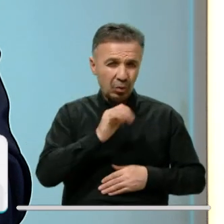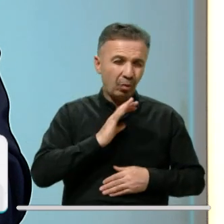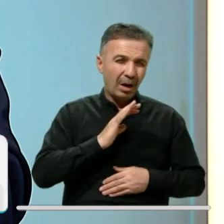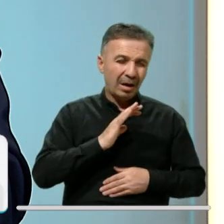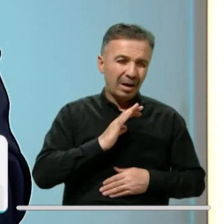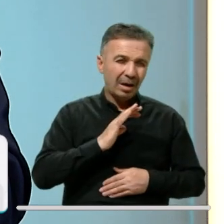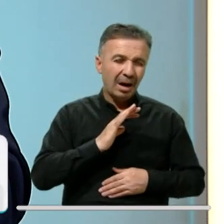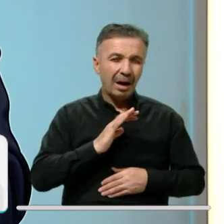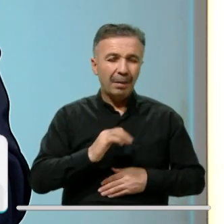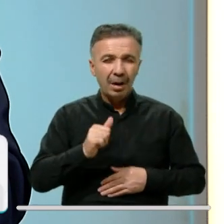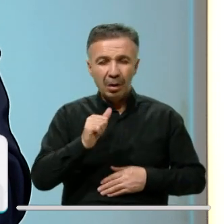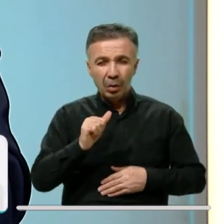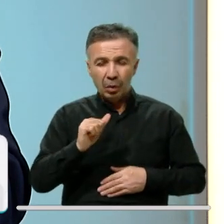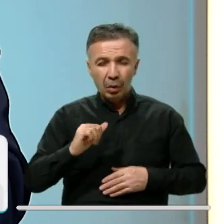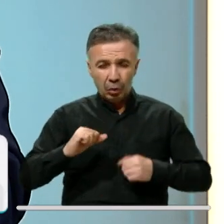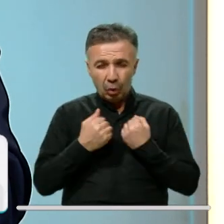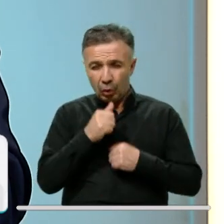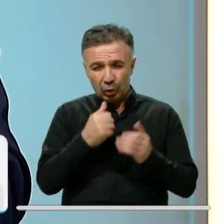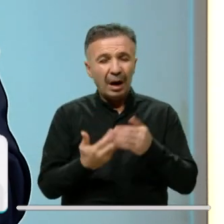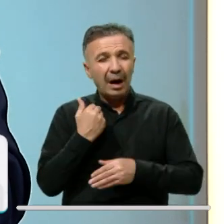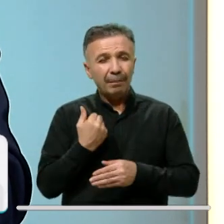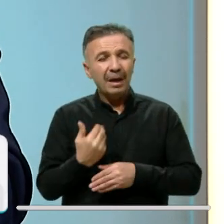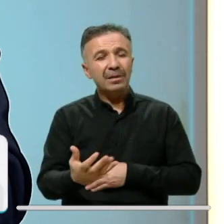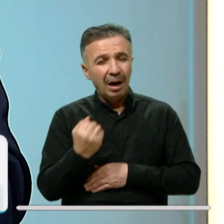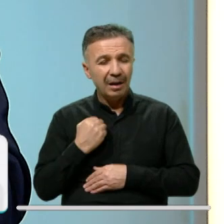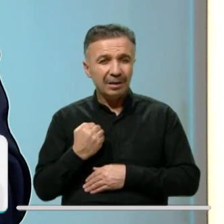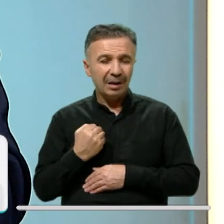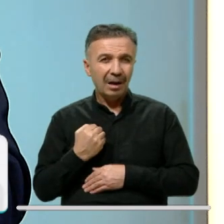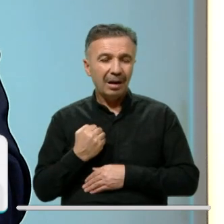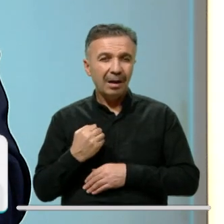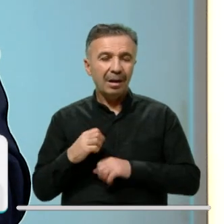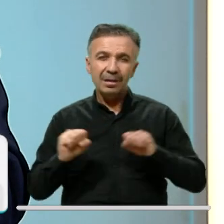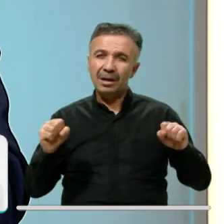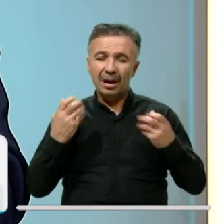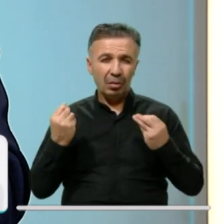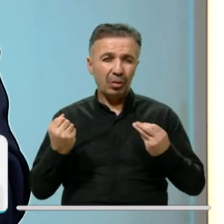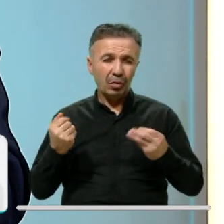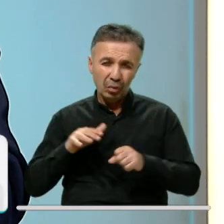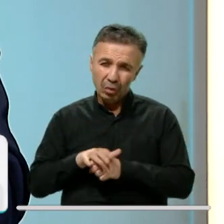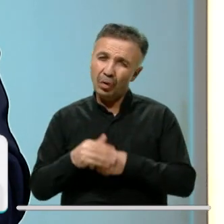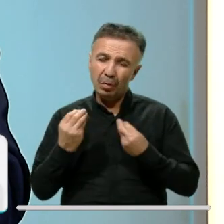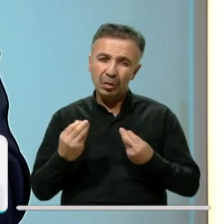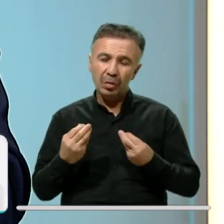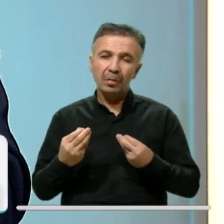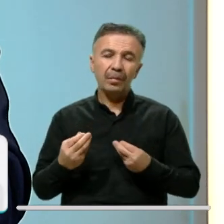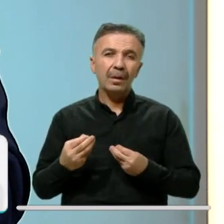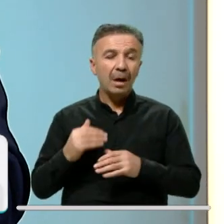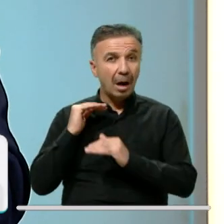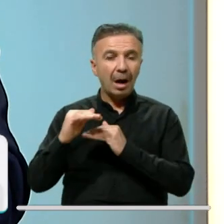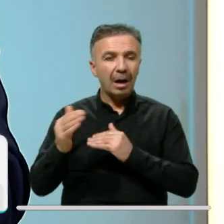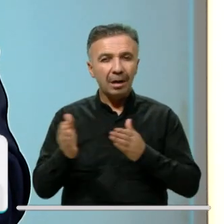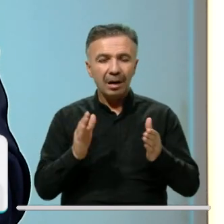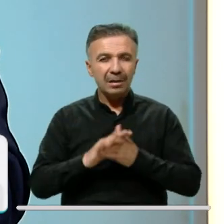alırsa kendisine eziyet etmiş olur. Esas o zaman doğru bir şey yapmamış olur. Yani halk arasında efendim ne